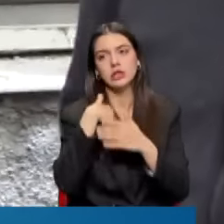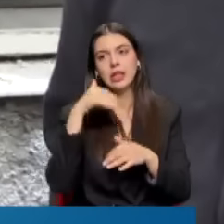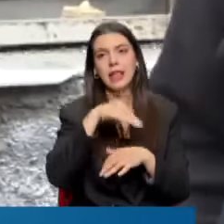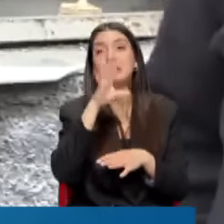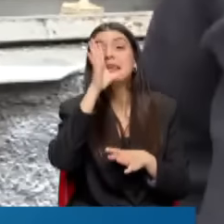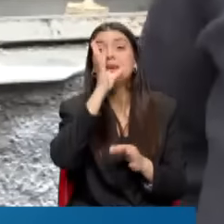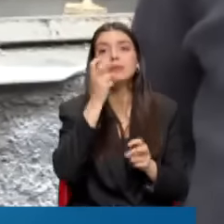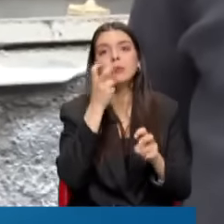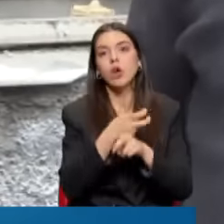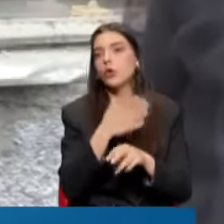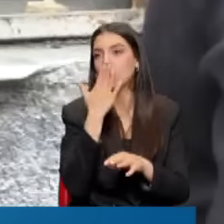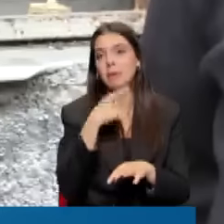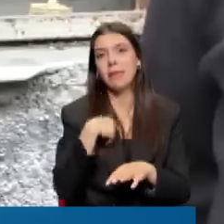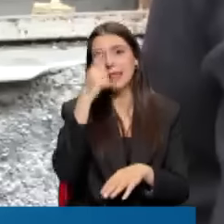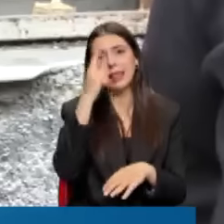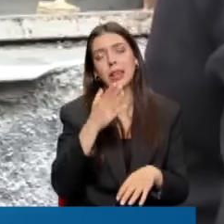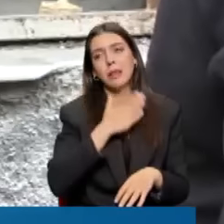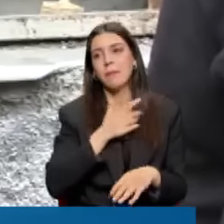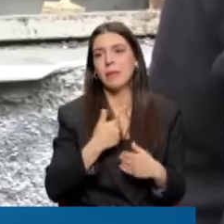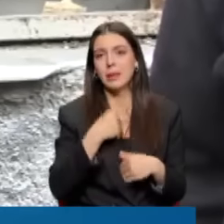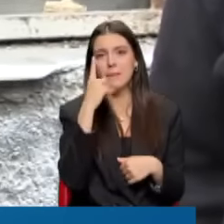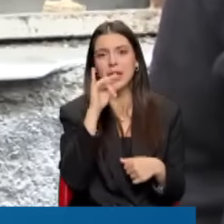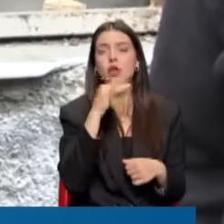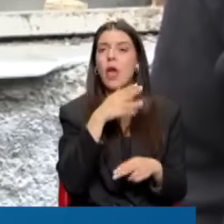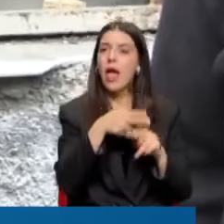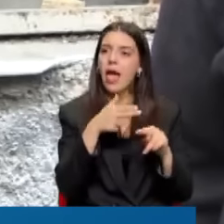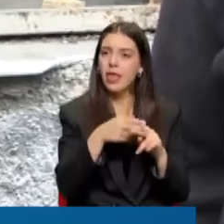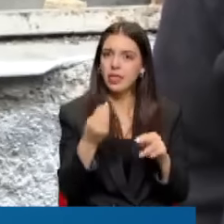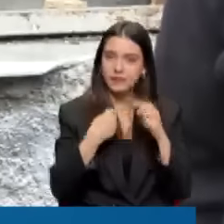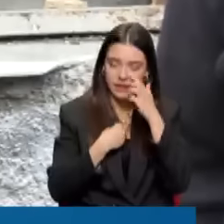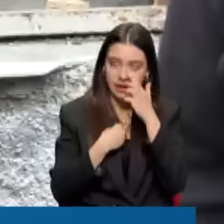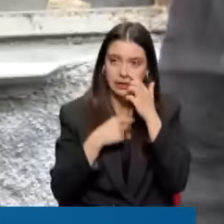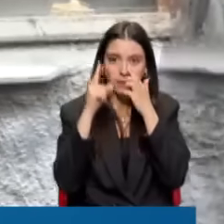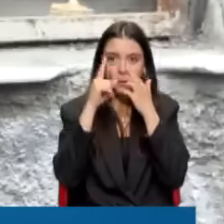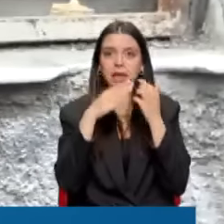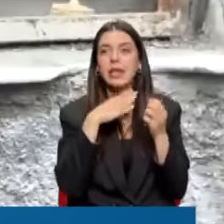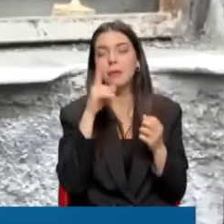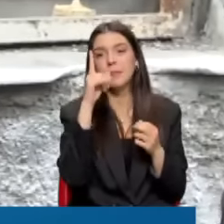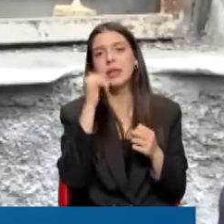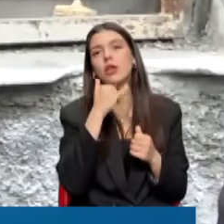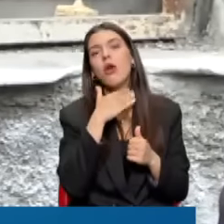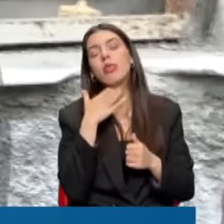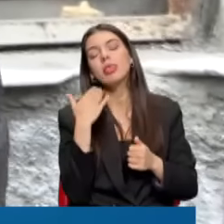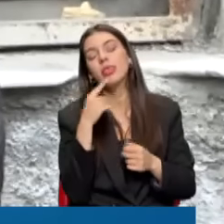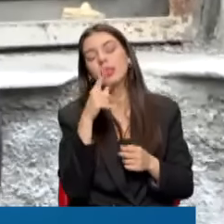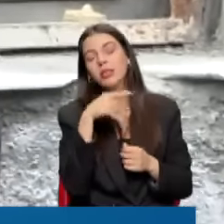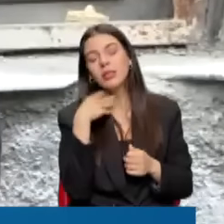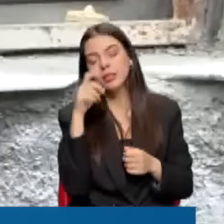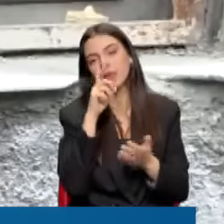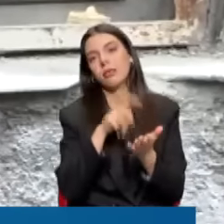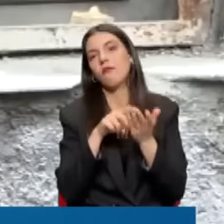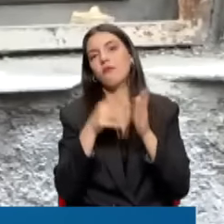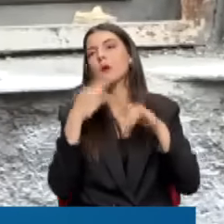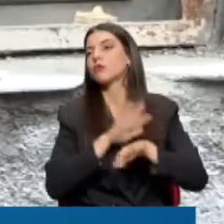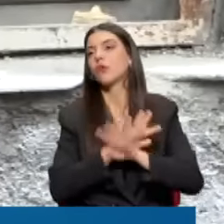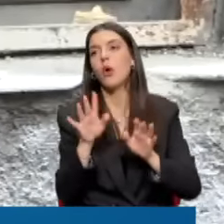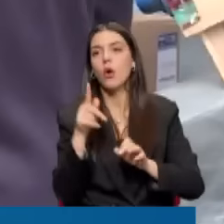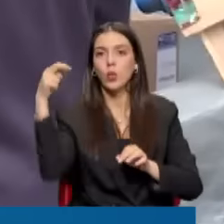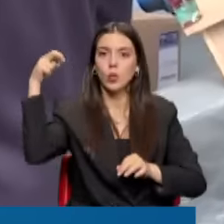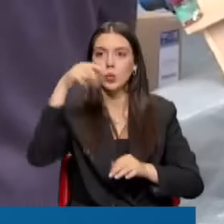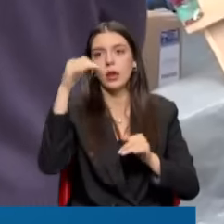kimse yoktu birinci sıra benim 1 kilo kıyma kuşbaşı verirlerse kuşbaşı Bir de tavuk gece Ben 2'de kalktım t atyolu Caddesinden buraya